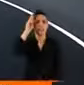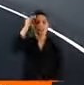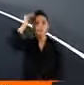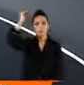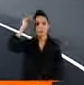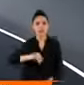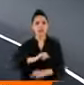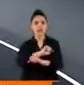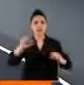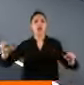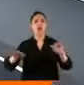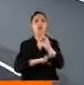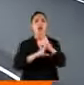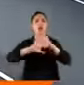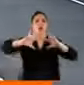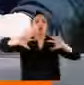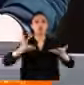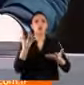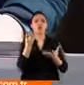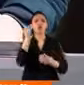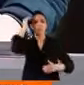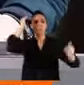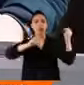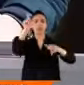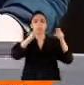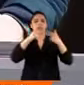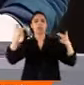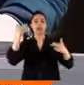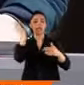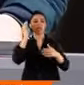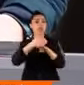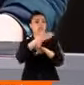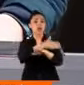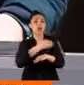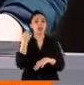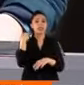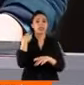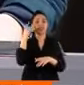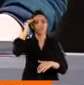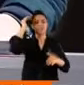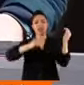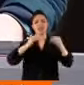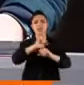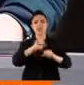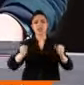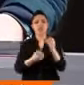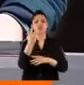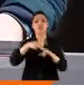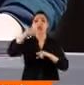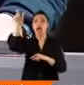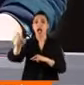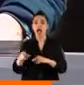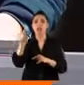Tefecilerin ağına düşüp hayatı altüst olan birçok mağdurun hikayesini dinledik daha önce ama yeni kurbanlar da çıkıyor hala. Halil Özyıldırım